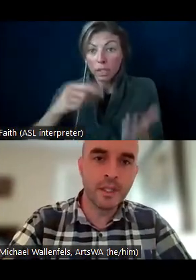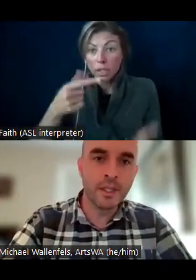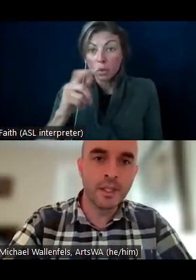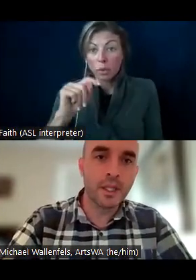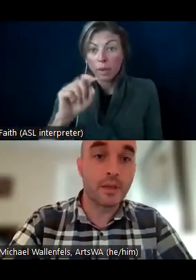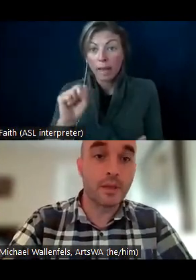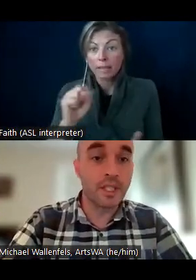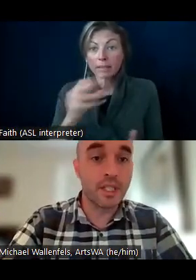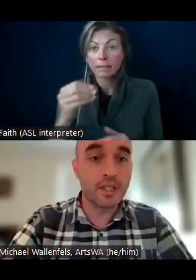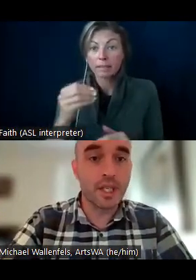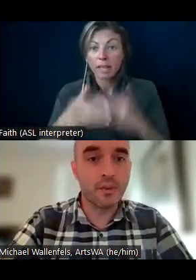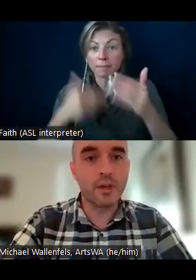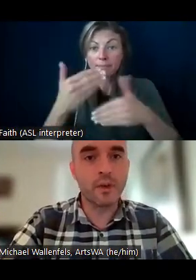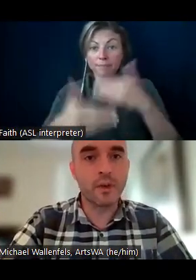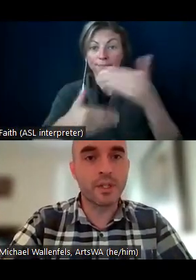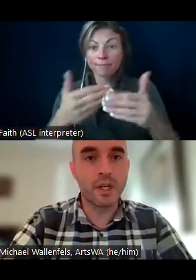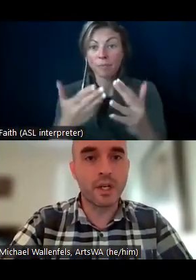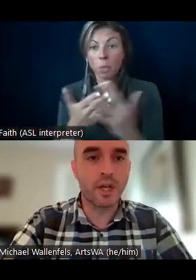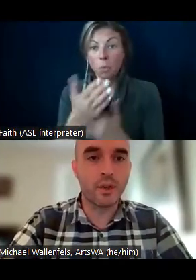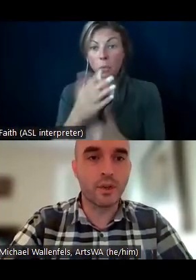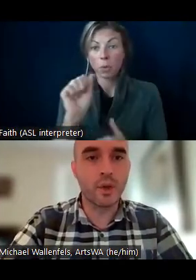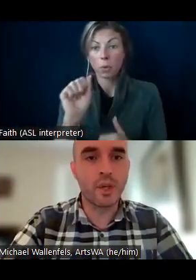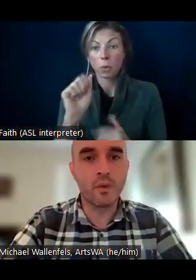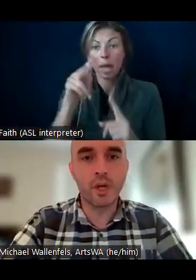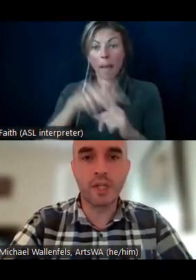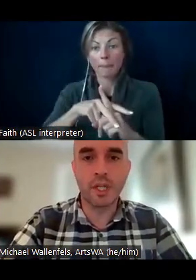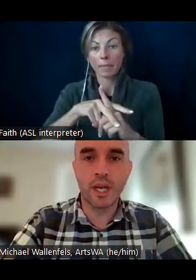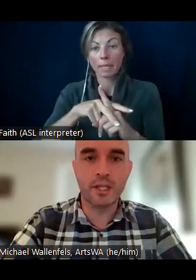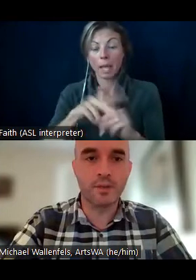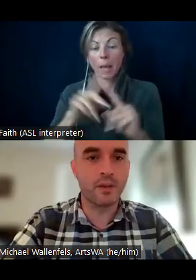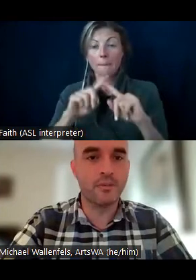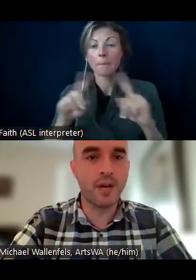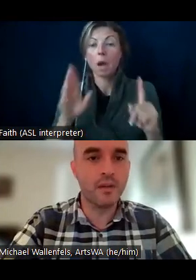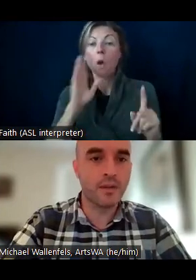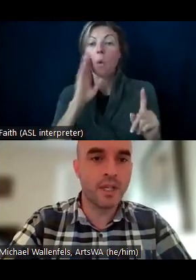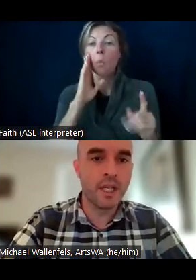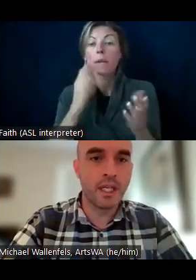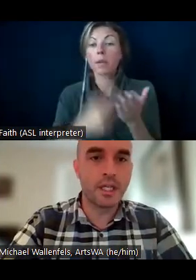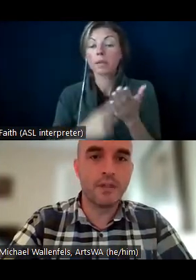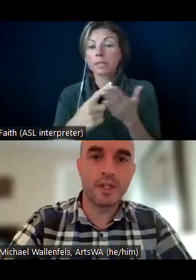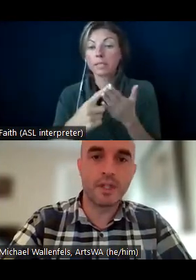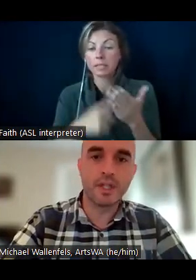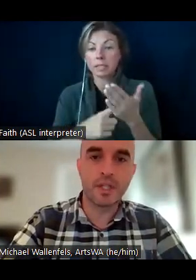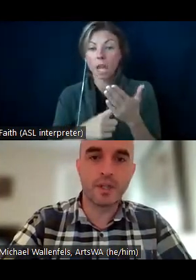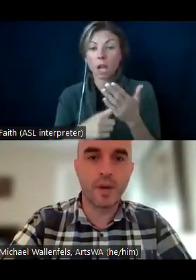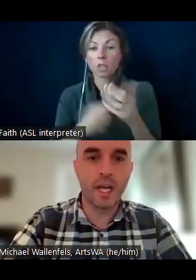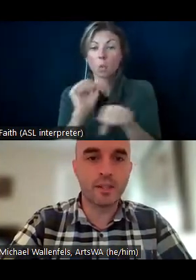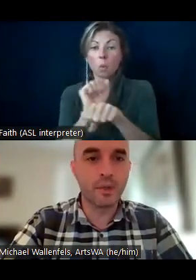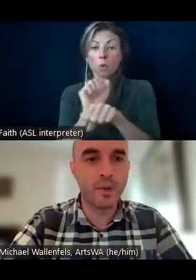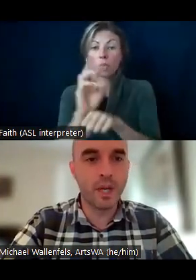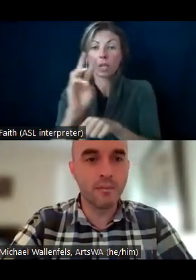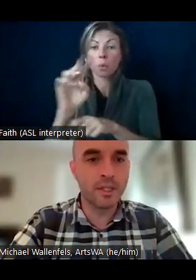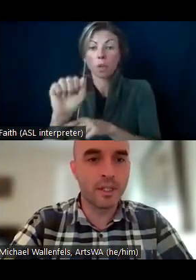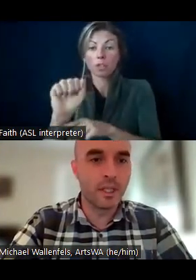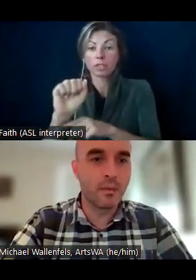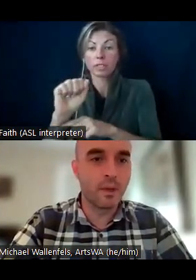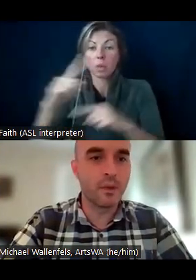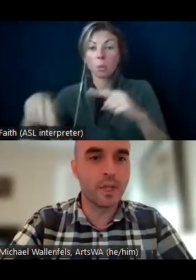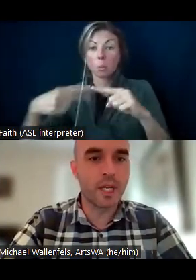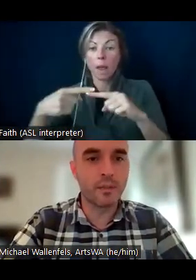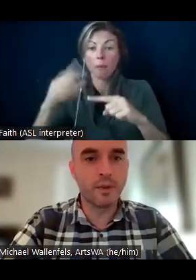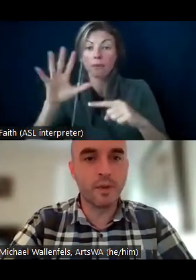자금들에 대해서 또는 그 신청 과정에 대해서 설명해 드릴 수 있게 있는 거에 대해서 제가 너무나